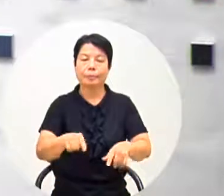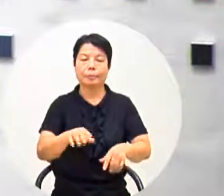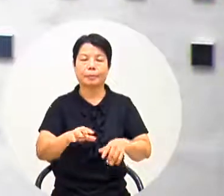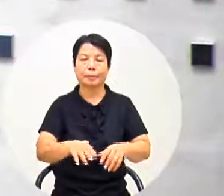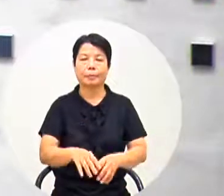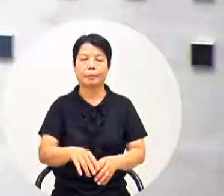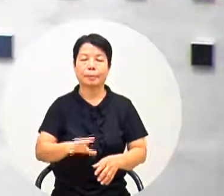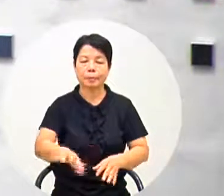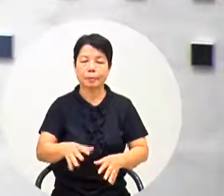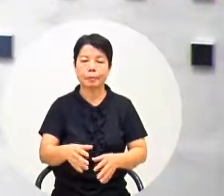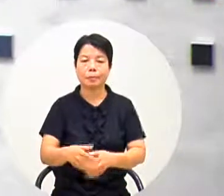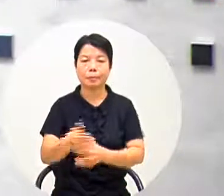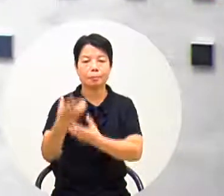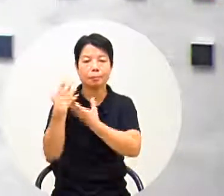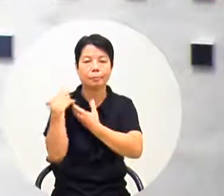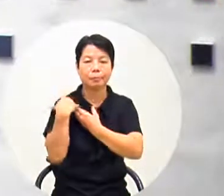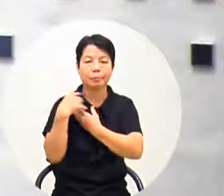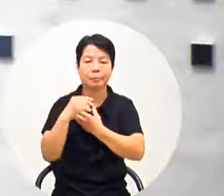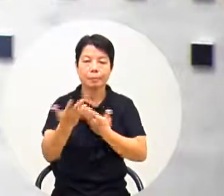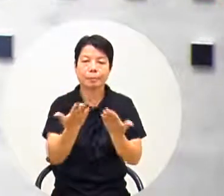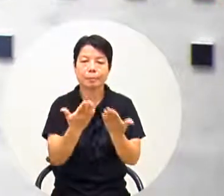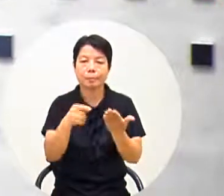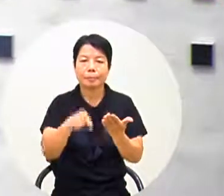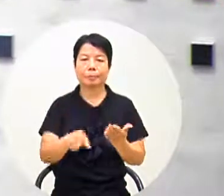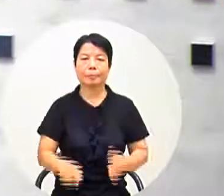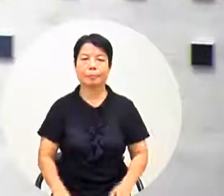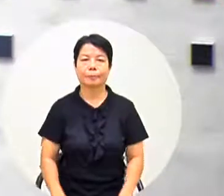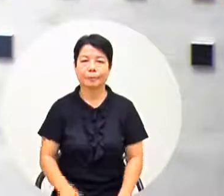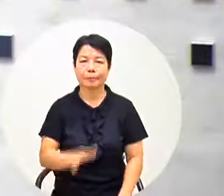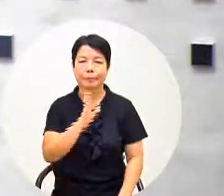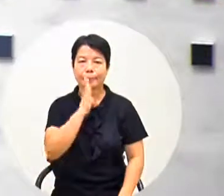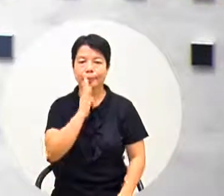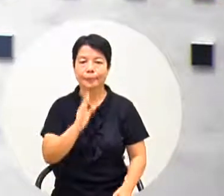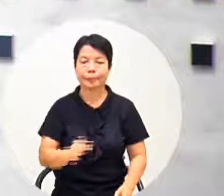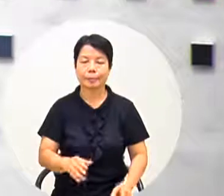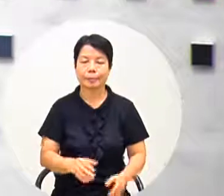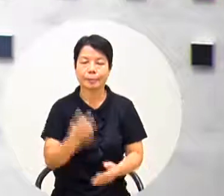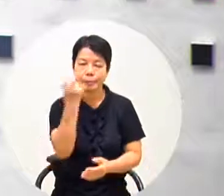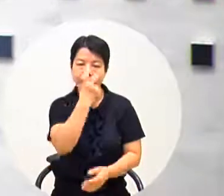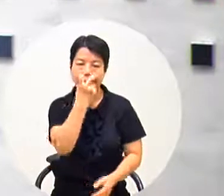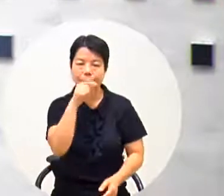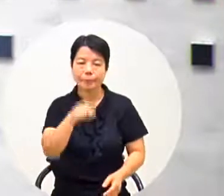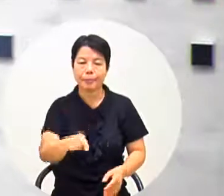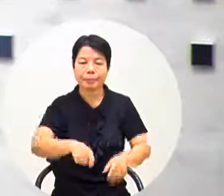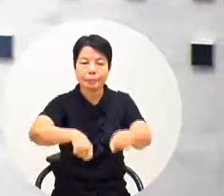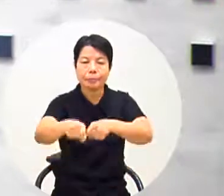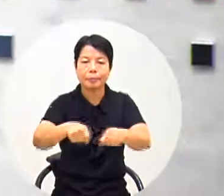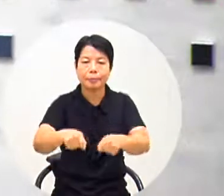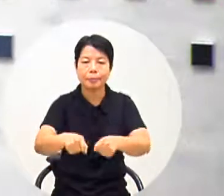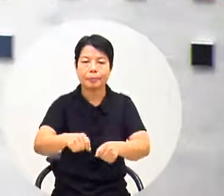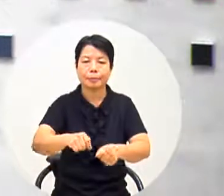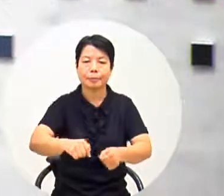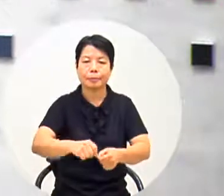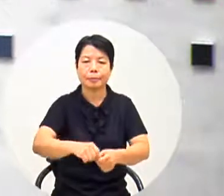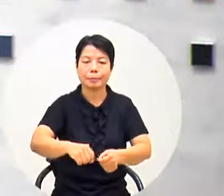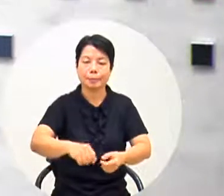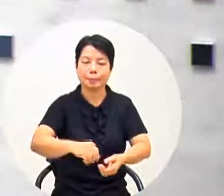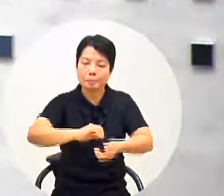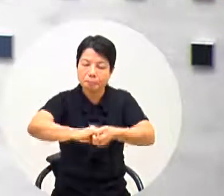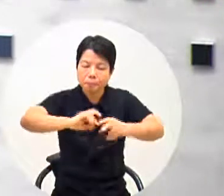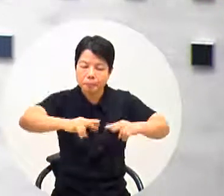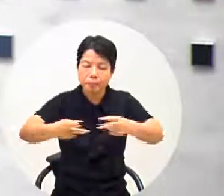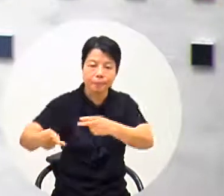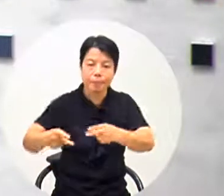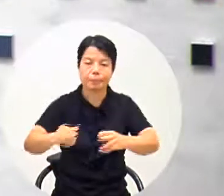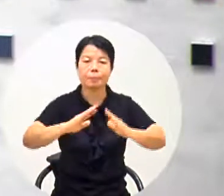本会的任务呢很清楚呢，这个是由这个审议的这个计划的拟定变更呢，以及旧市区的更新计